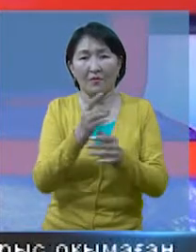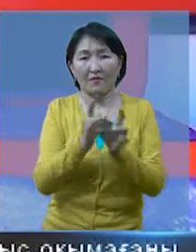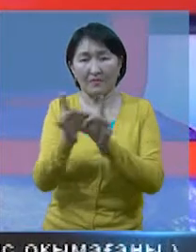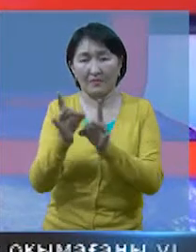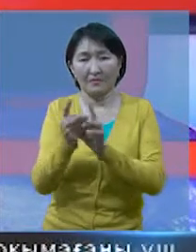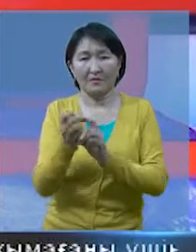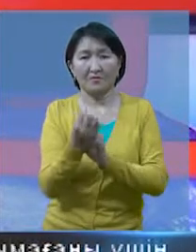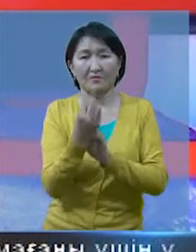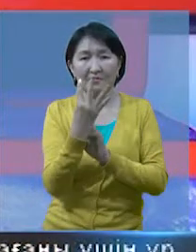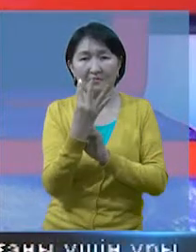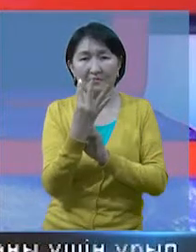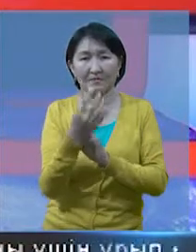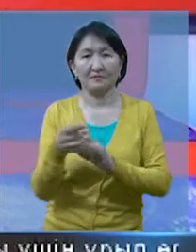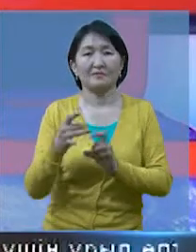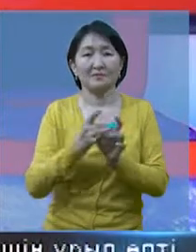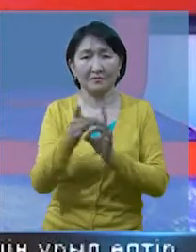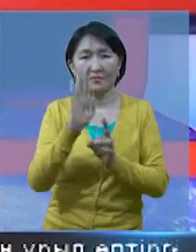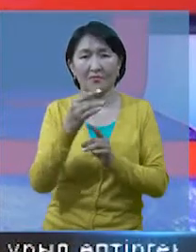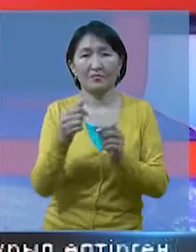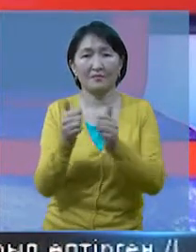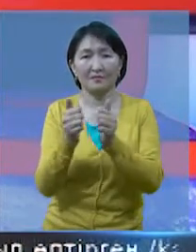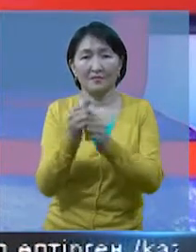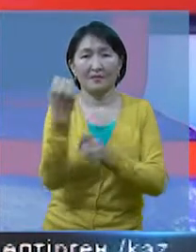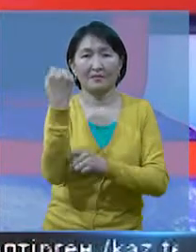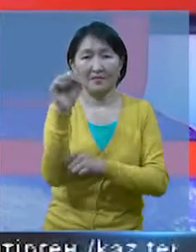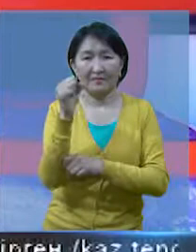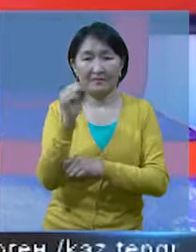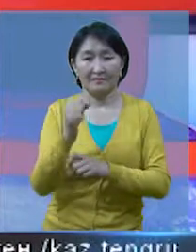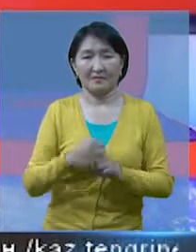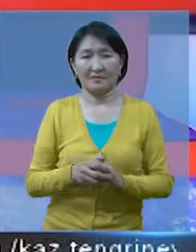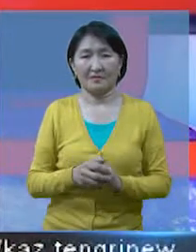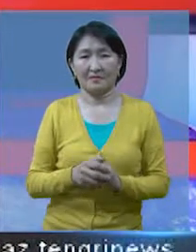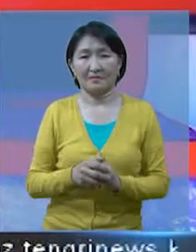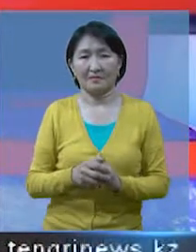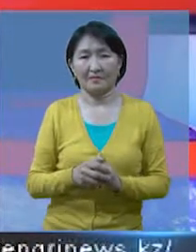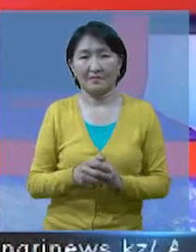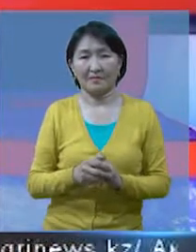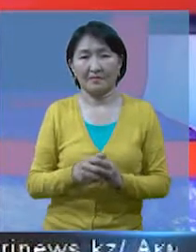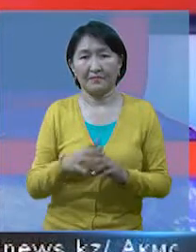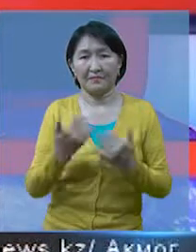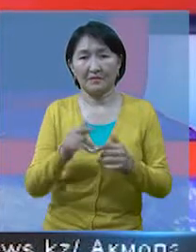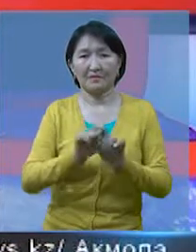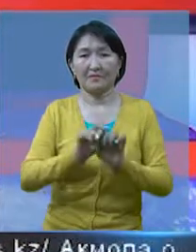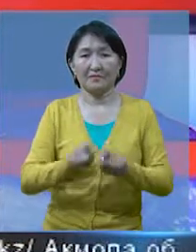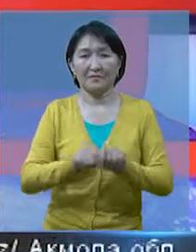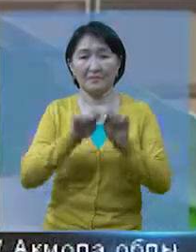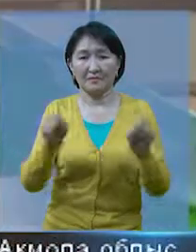басшысына автовекет маңынан салынатын жаңа 14-ші ықшам ауданының жобасы таныстырылды.